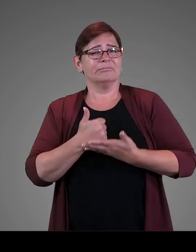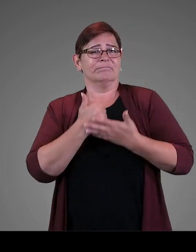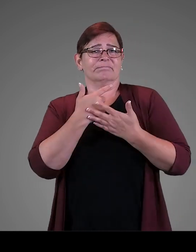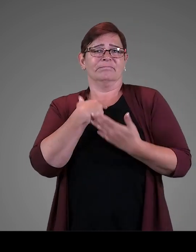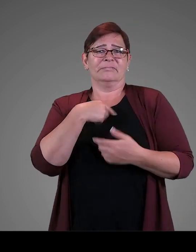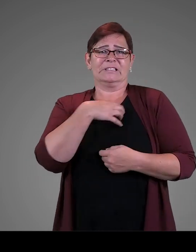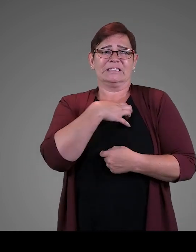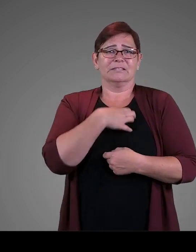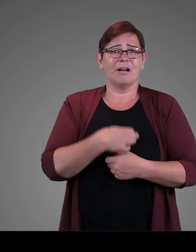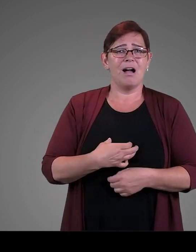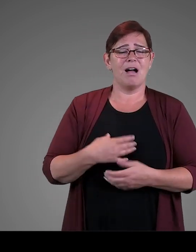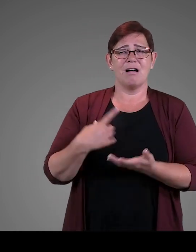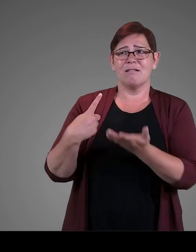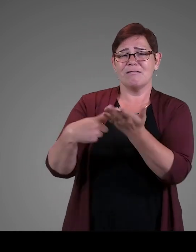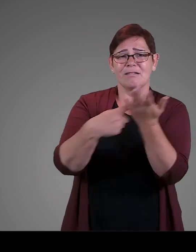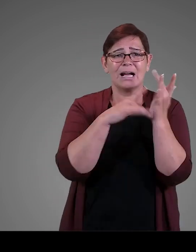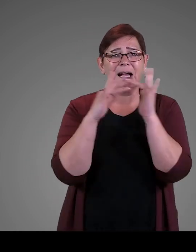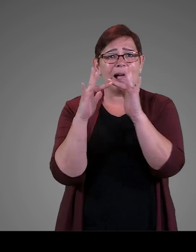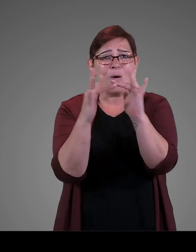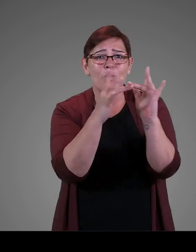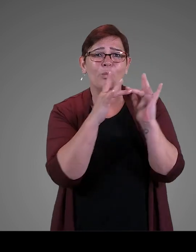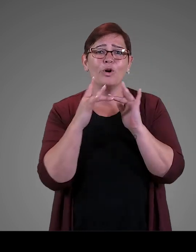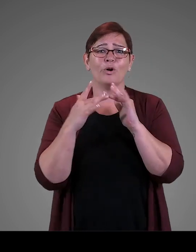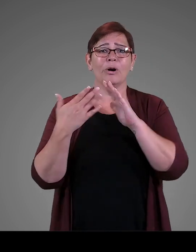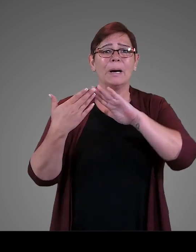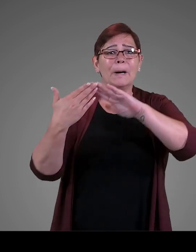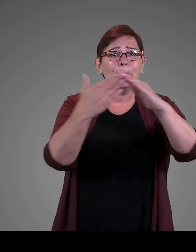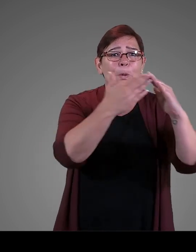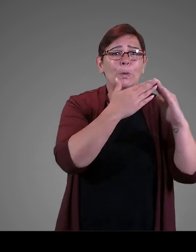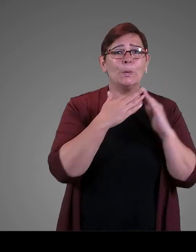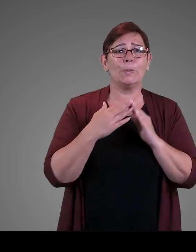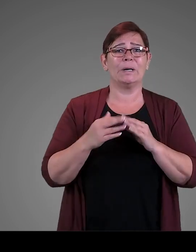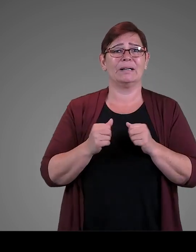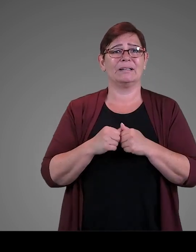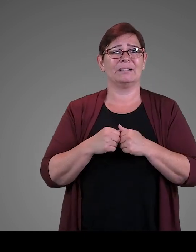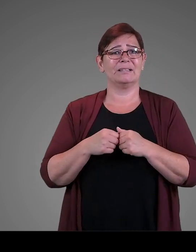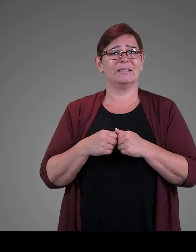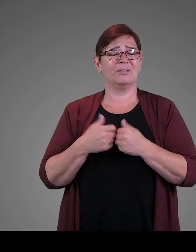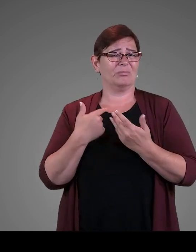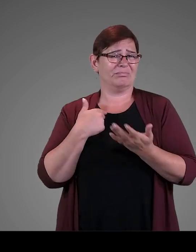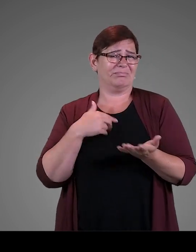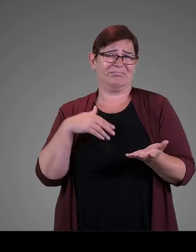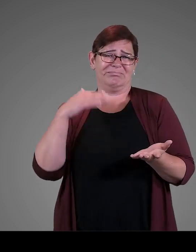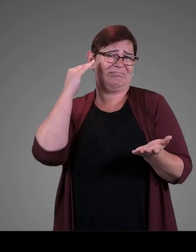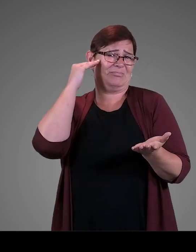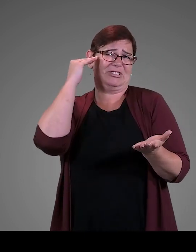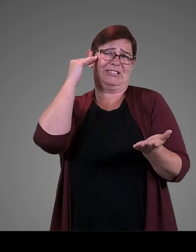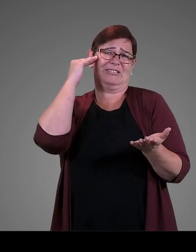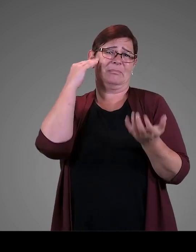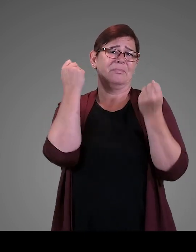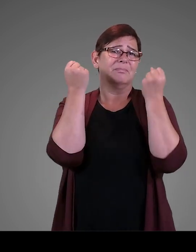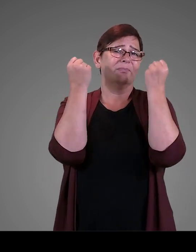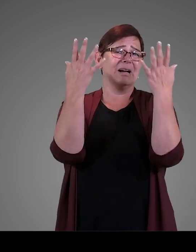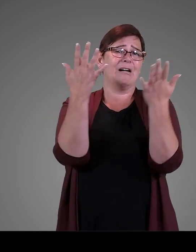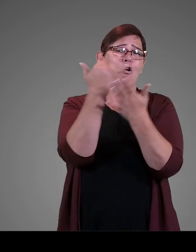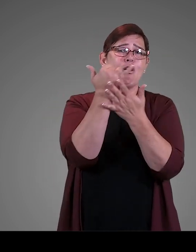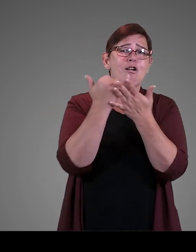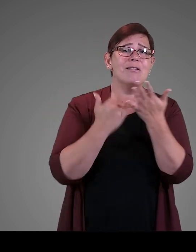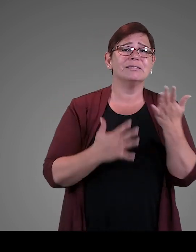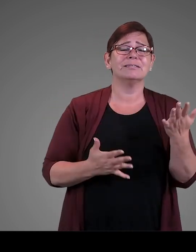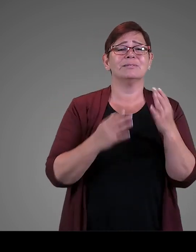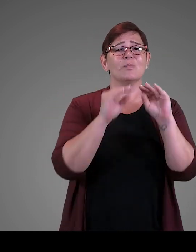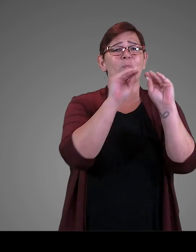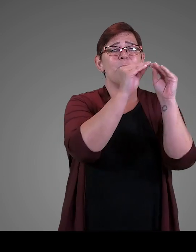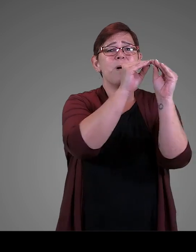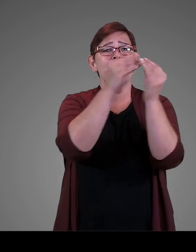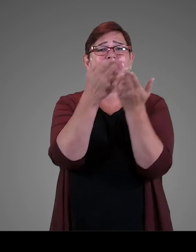un peu notre désir quand on parle de notre réseau, de notre communauté. On